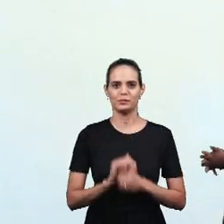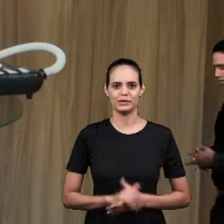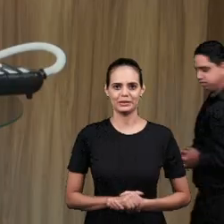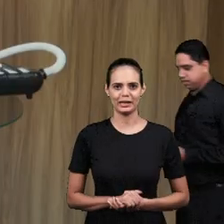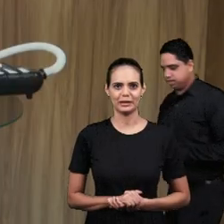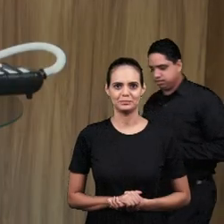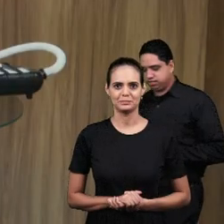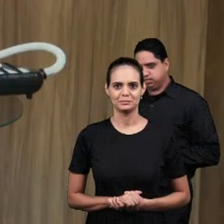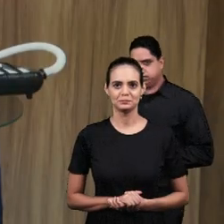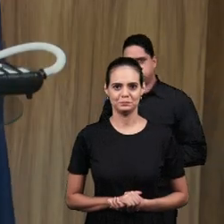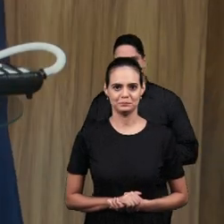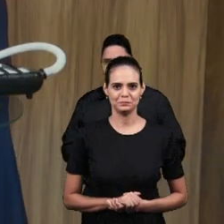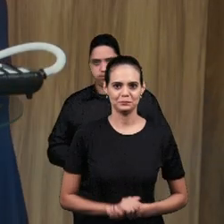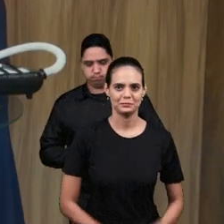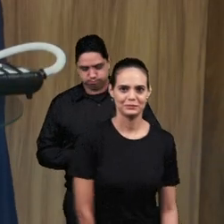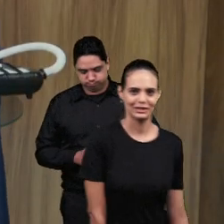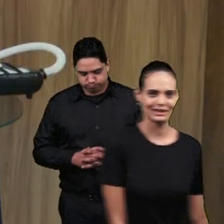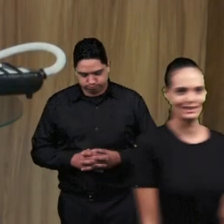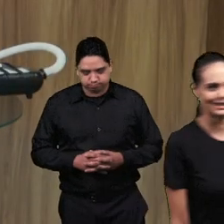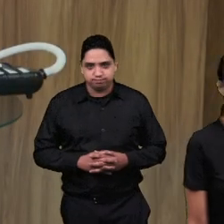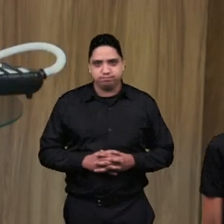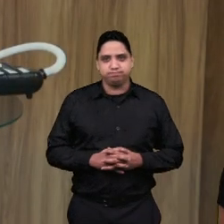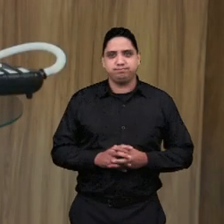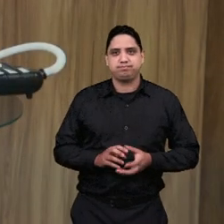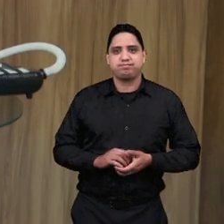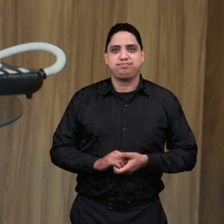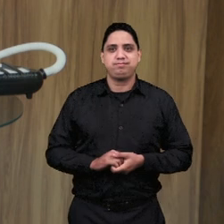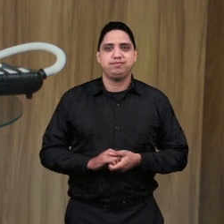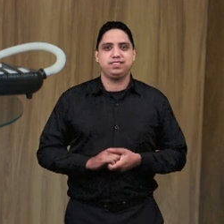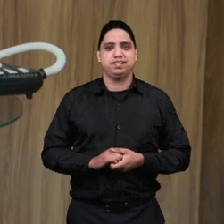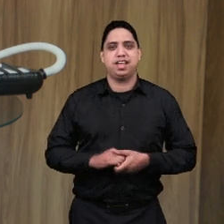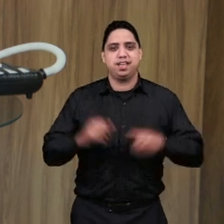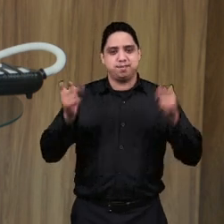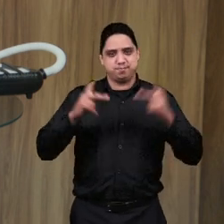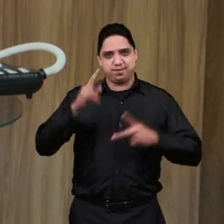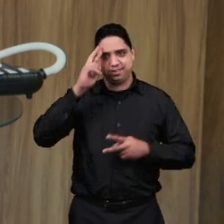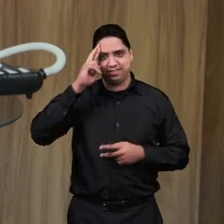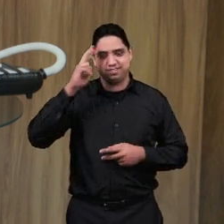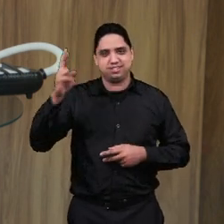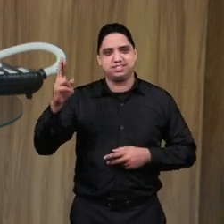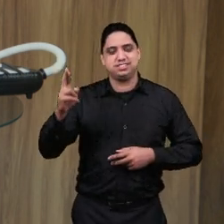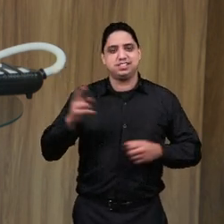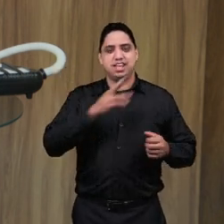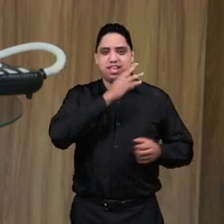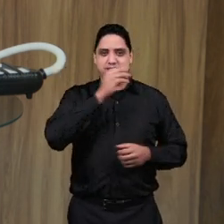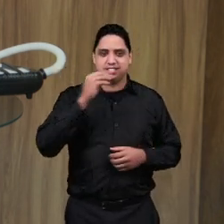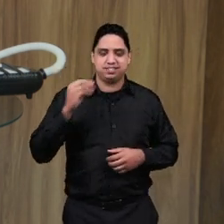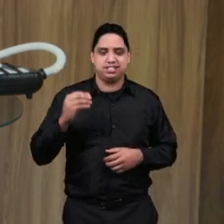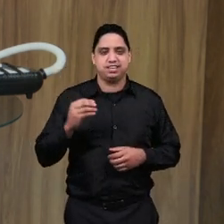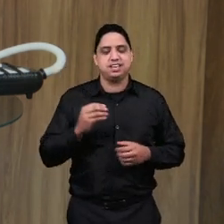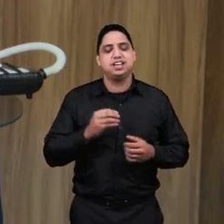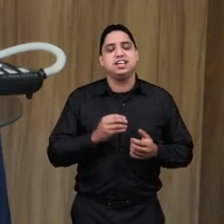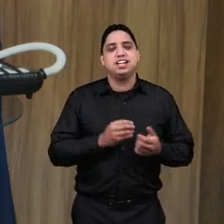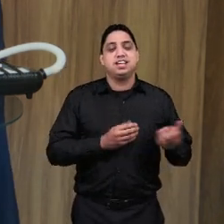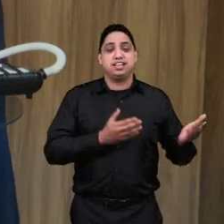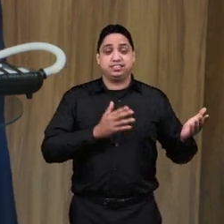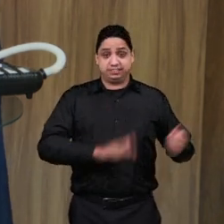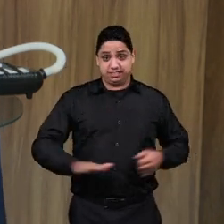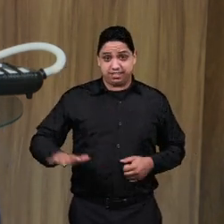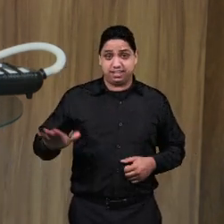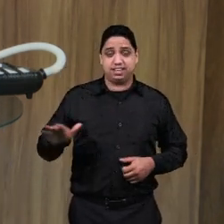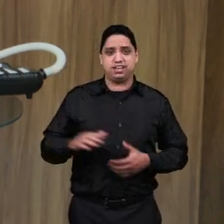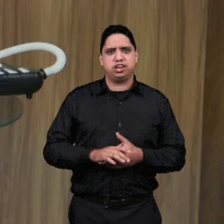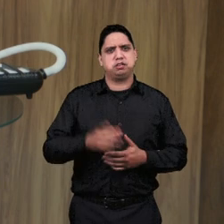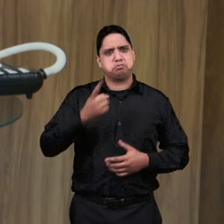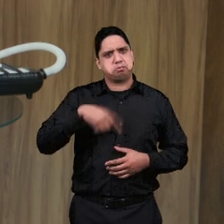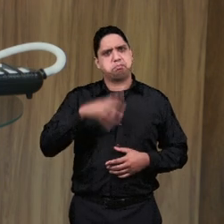Seigneur, adolescents, intermédiaires et enfants. Nous sommes surpris avec la croissance